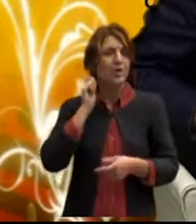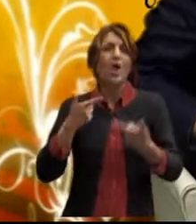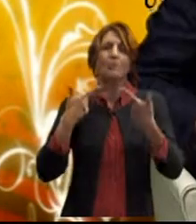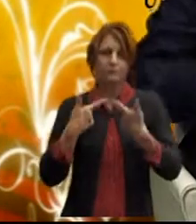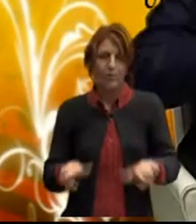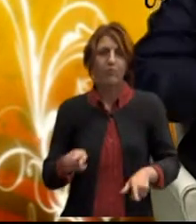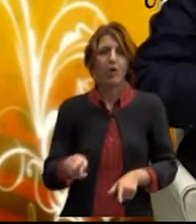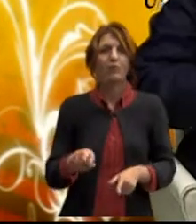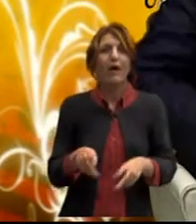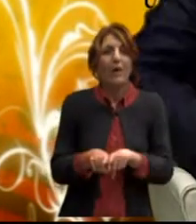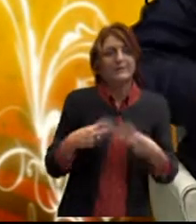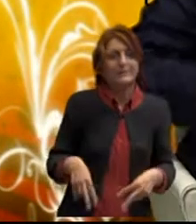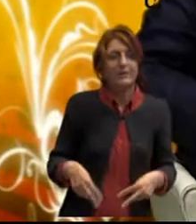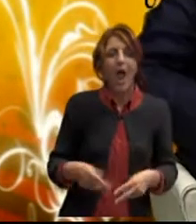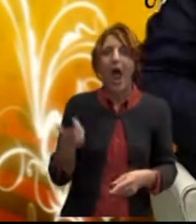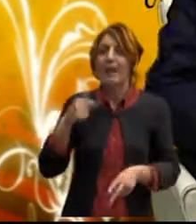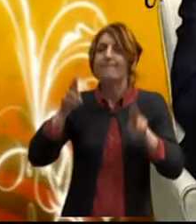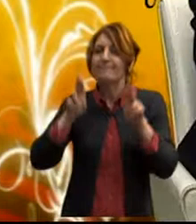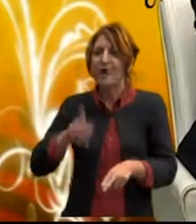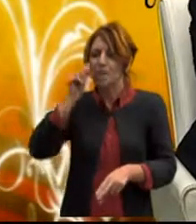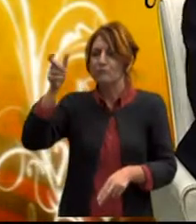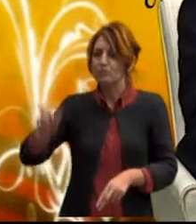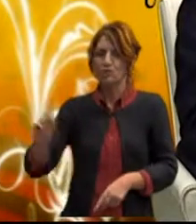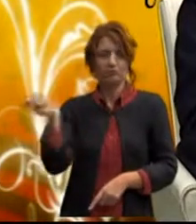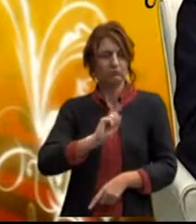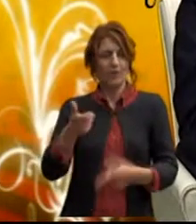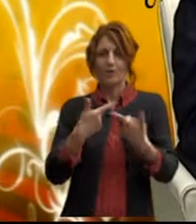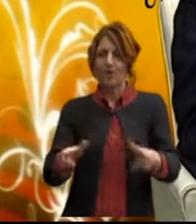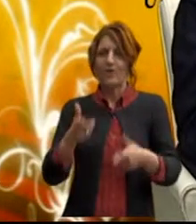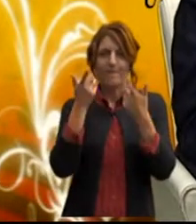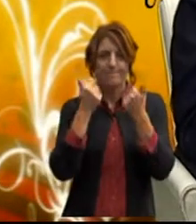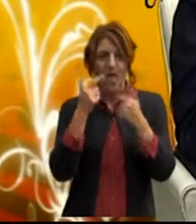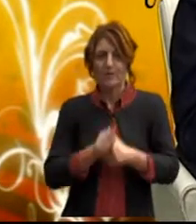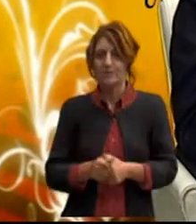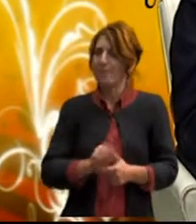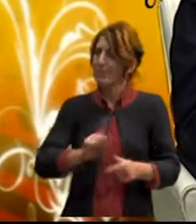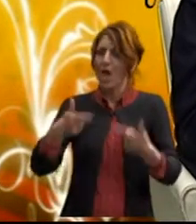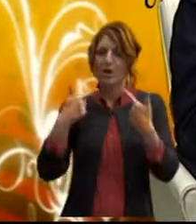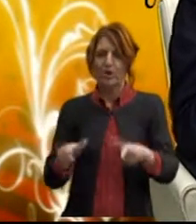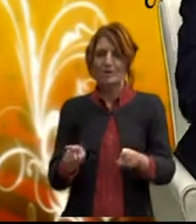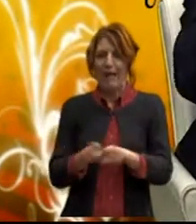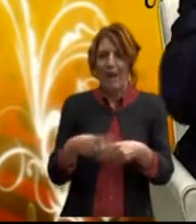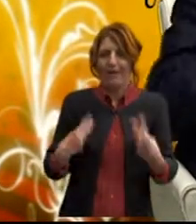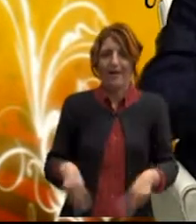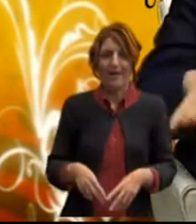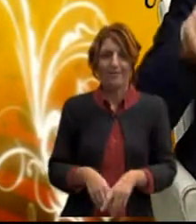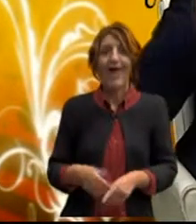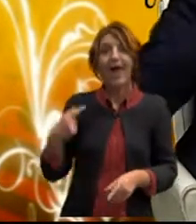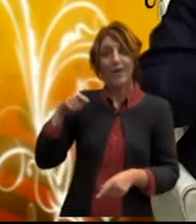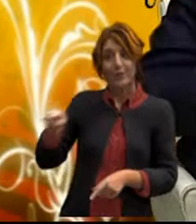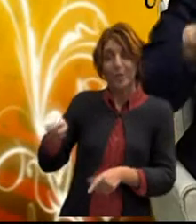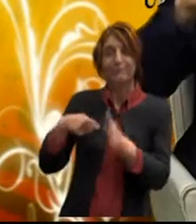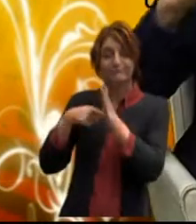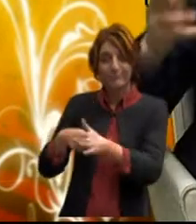pravi muškarci ne plaču, oni moraju biti snažni. I onda tako vidite, i depresija se kod muškaraca ispoljava agresijom, a kod